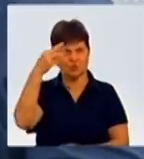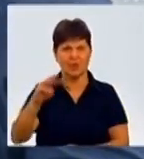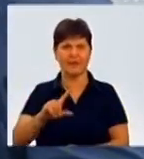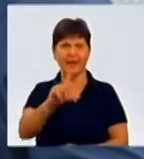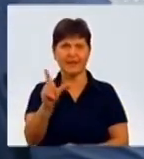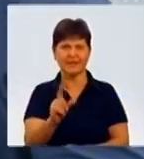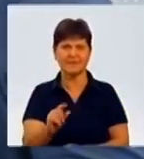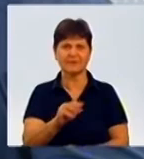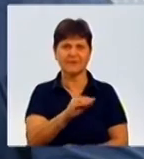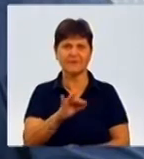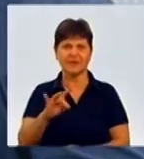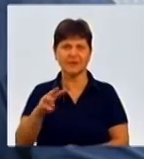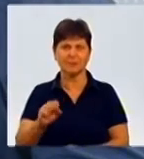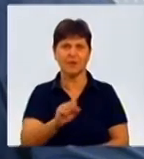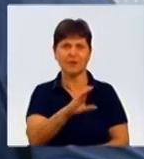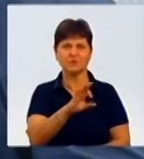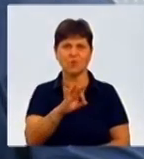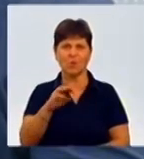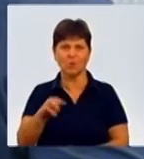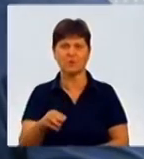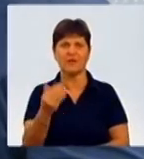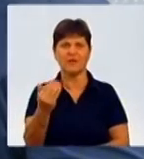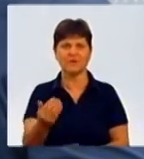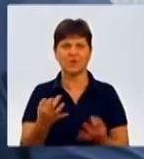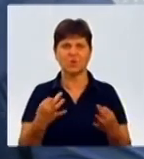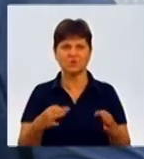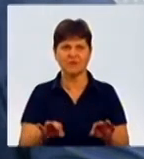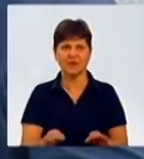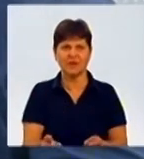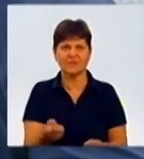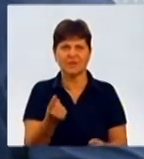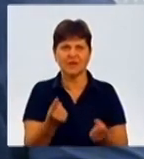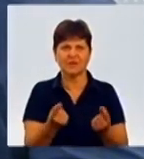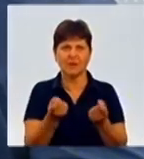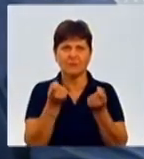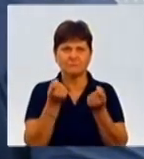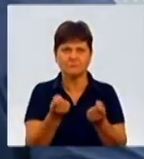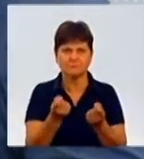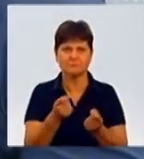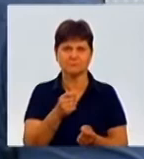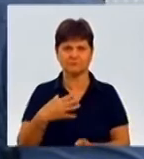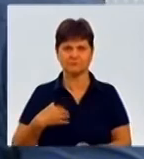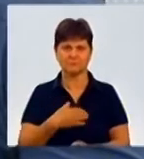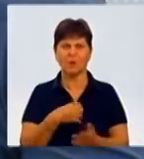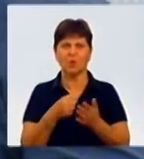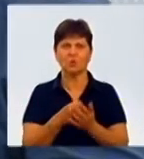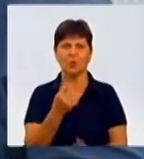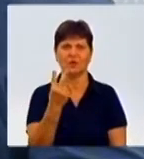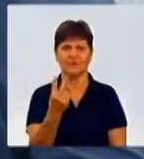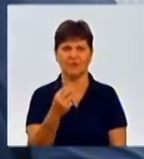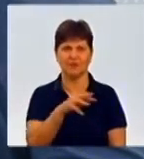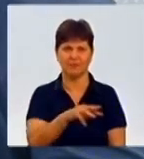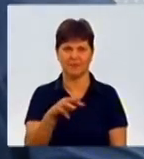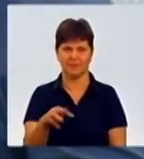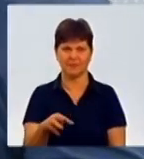«Есіот». Він дозволяє виявити утворення молочній залози до 2 мм